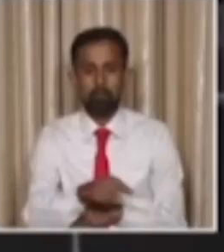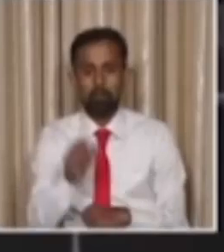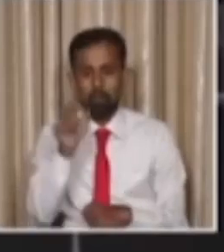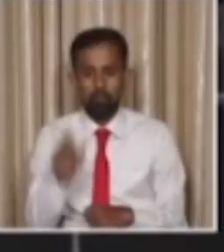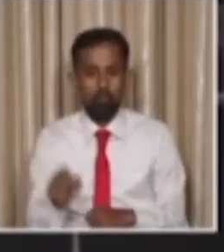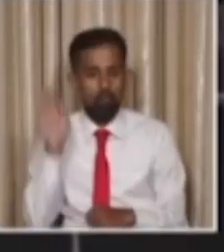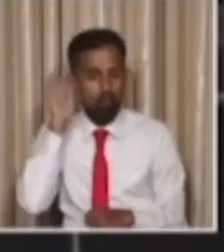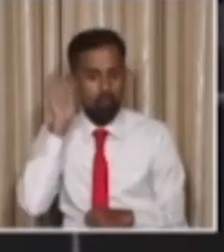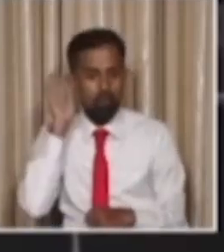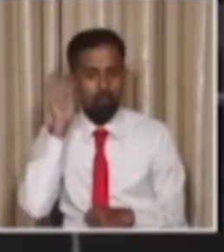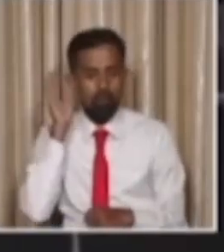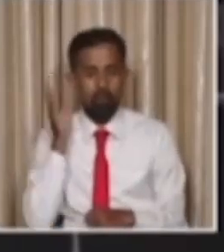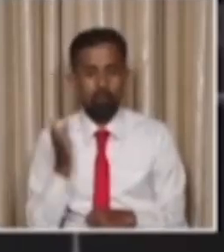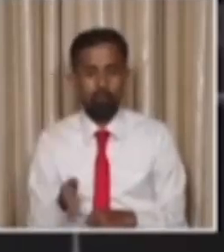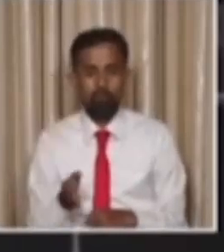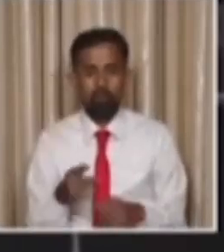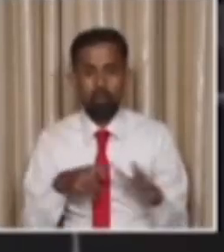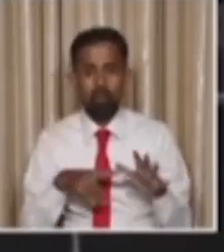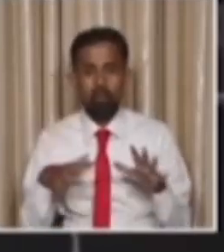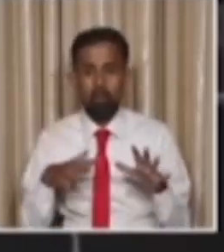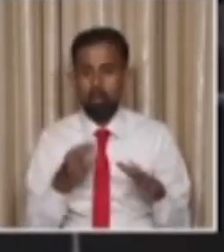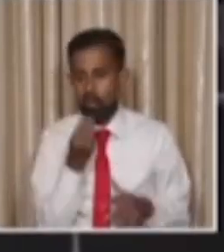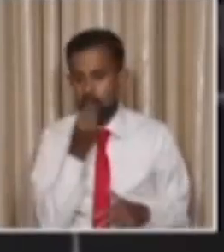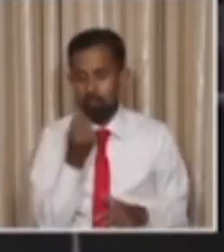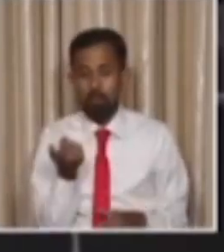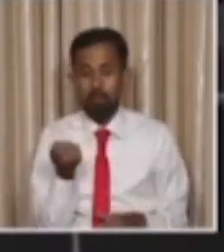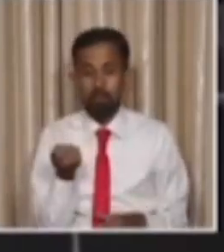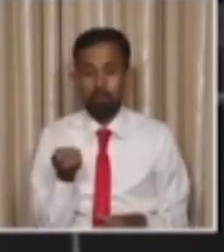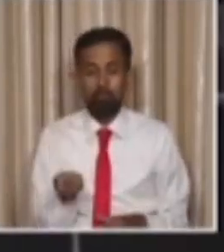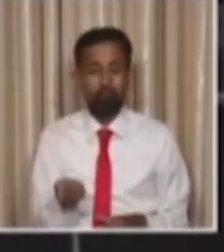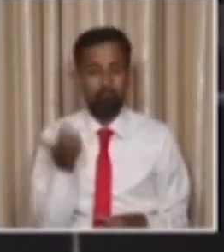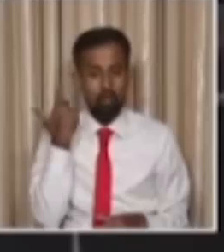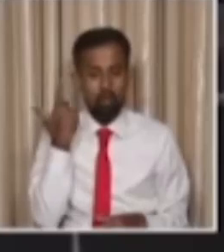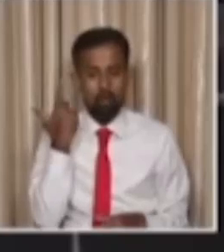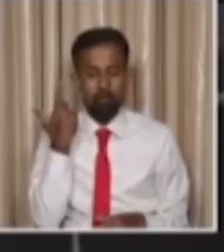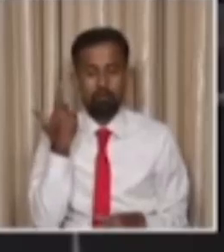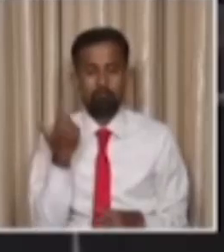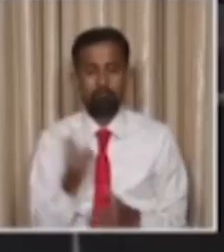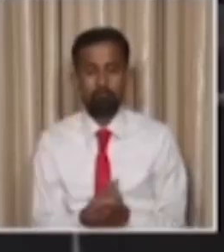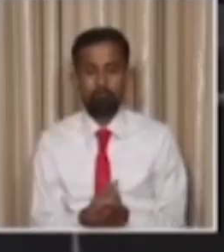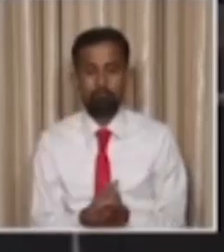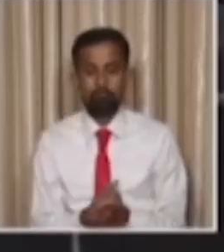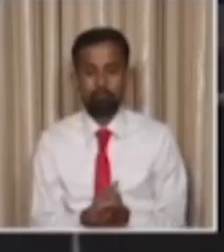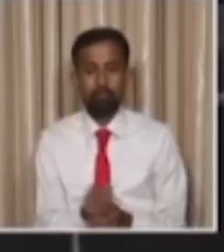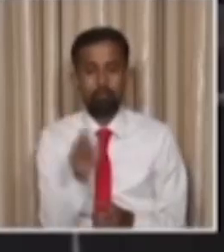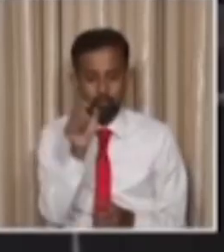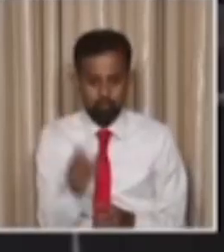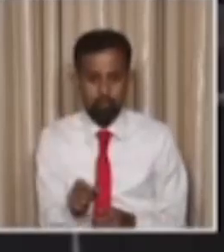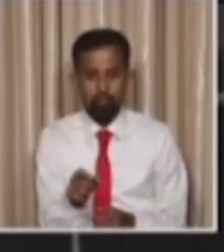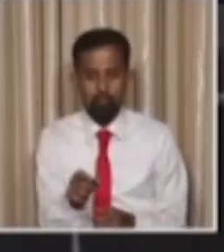ඔබතුමාගෙන් අහන්න ඕනේ විශේෂයෙන් මේ සත්ව ආහාරවල මිල ඉතාම වේගයෙන් වැඩි වෙලා තියෙනවා. එතකොට දැන්